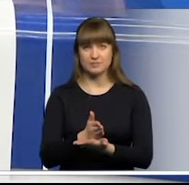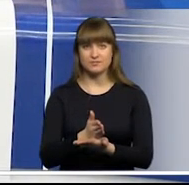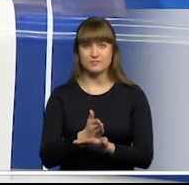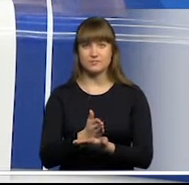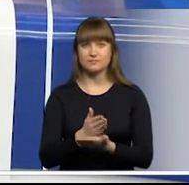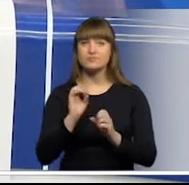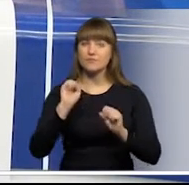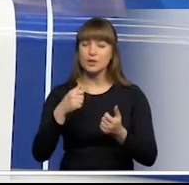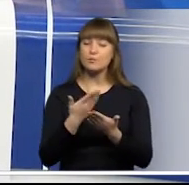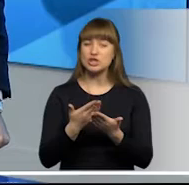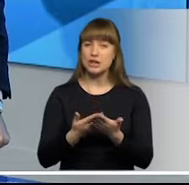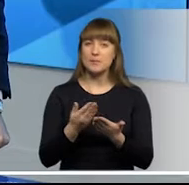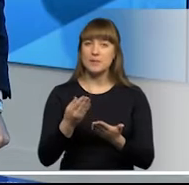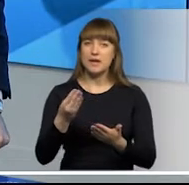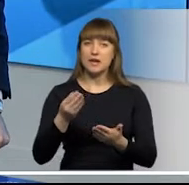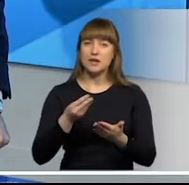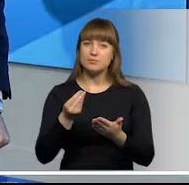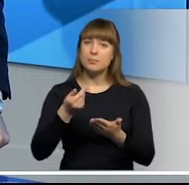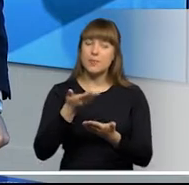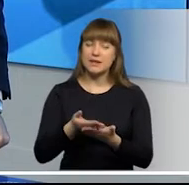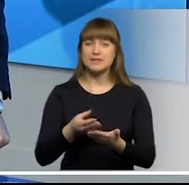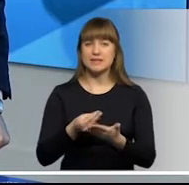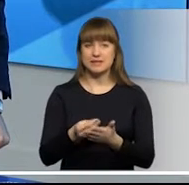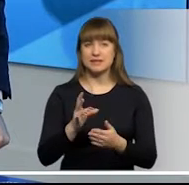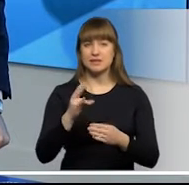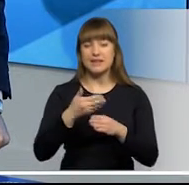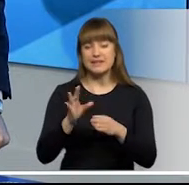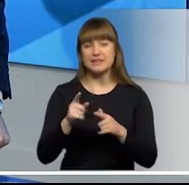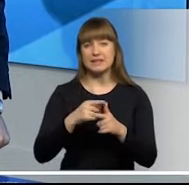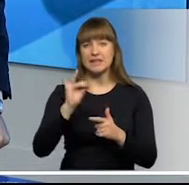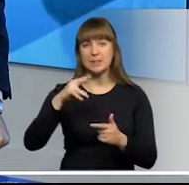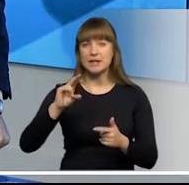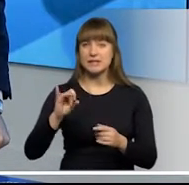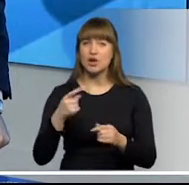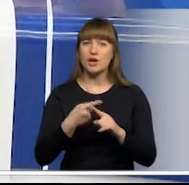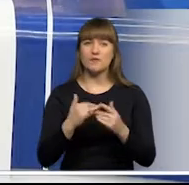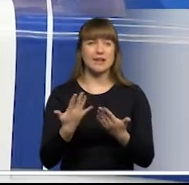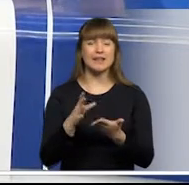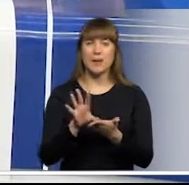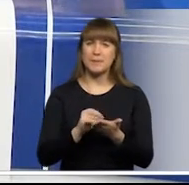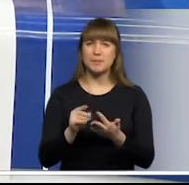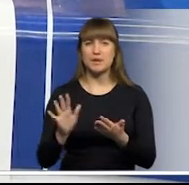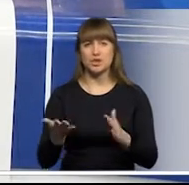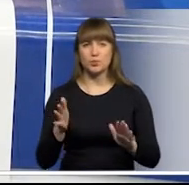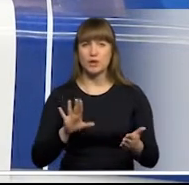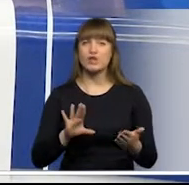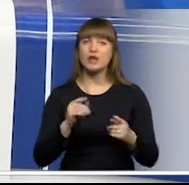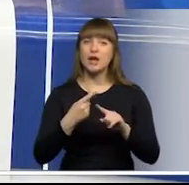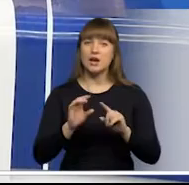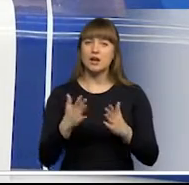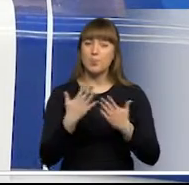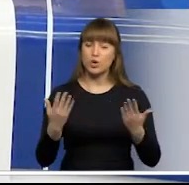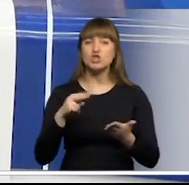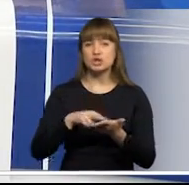погасить кредит, ипотеку. Но, наверное, это не очень удачный пример, потому что, конечно же, ипотечные кредиты составляют больше стоимости. Но,